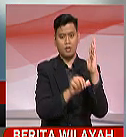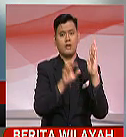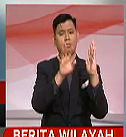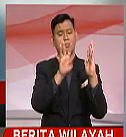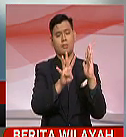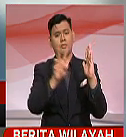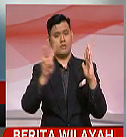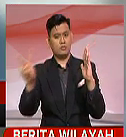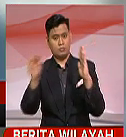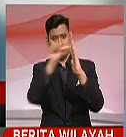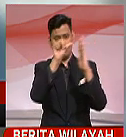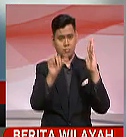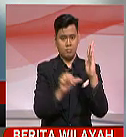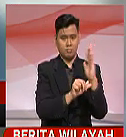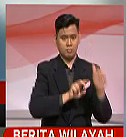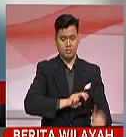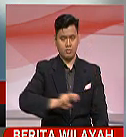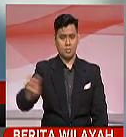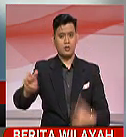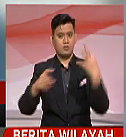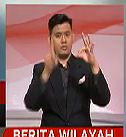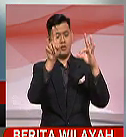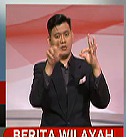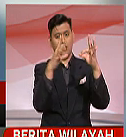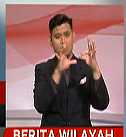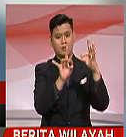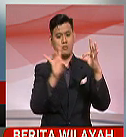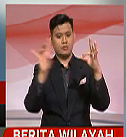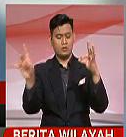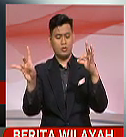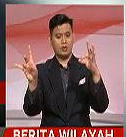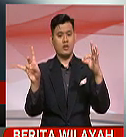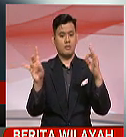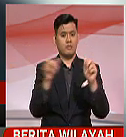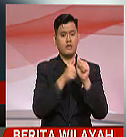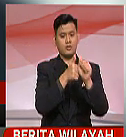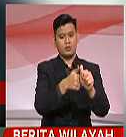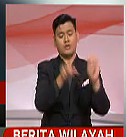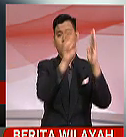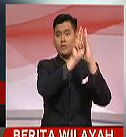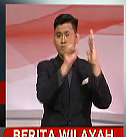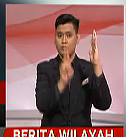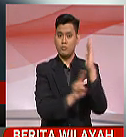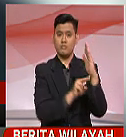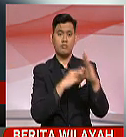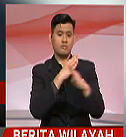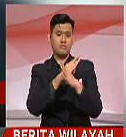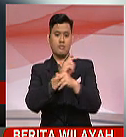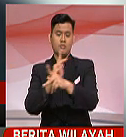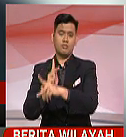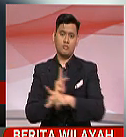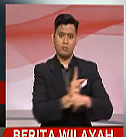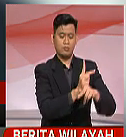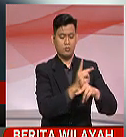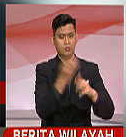Pengangkutan Jalan 1987 selain Perkara 16-1 Peraturan-Peraturan Pencegahan dan Pengawalan